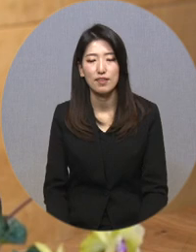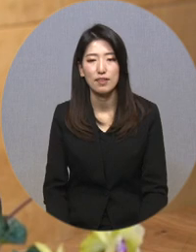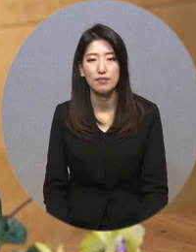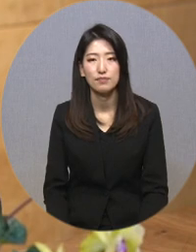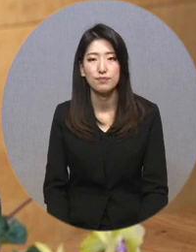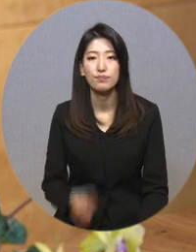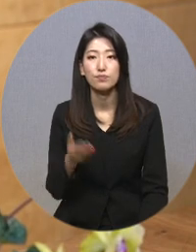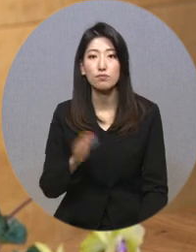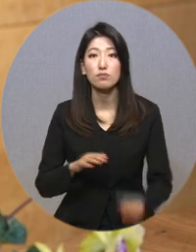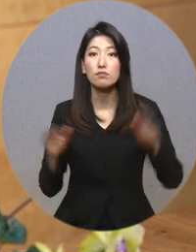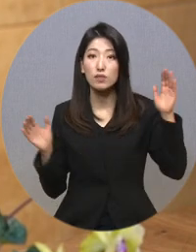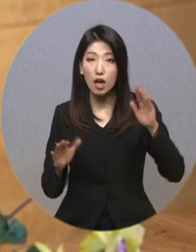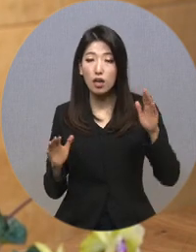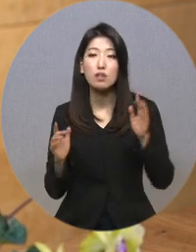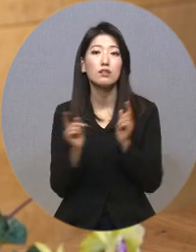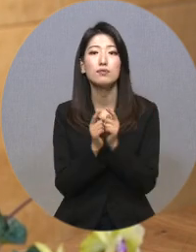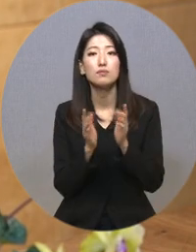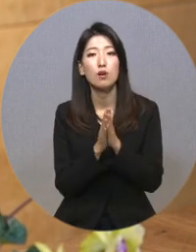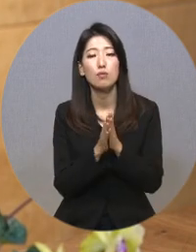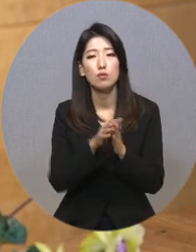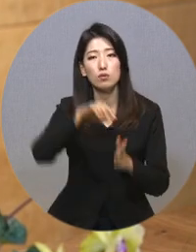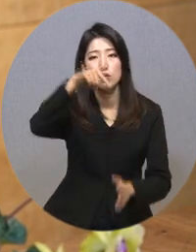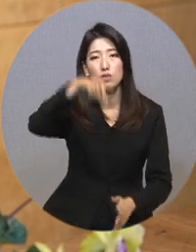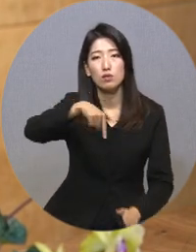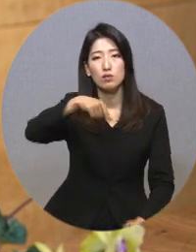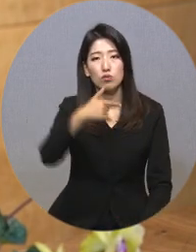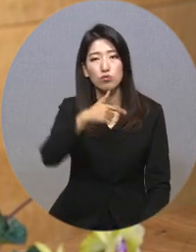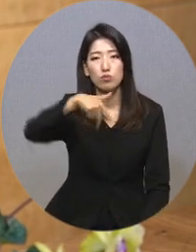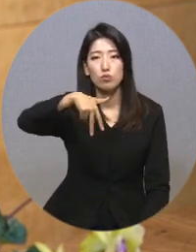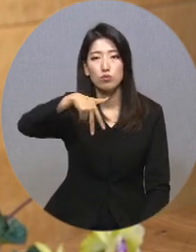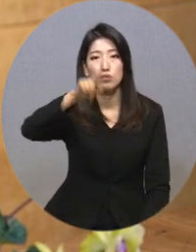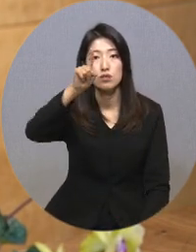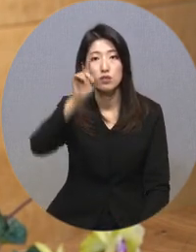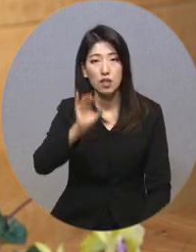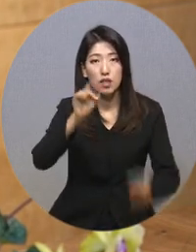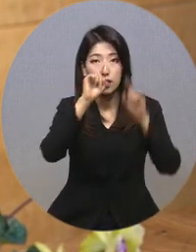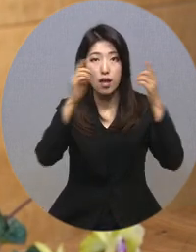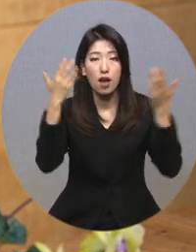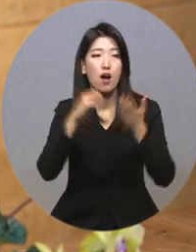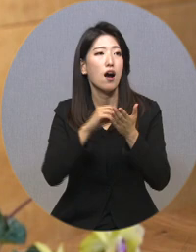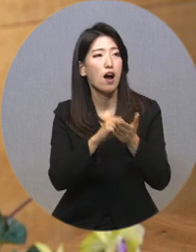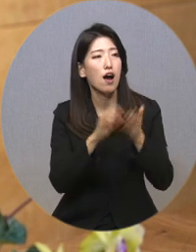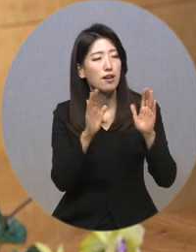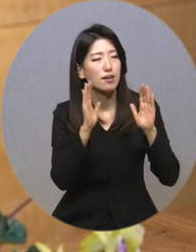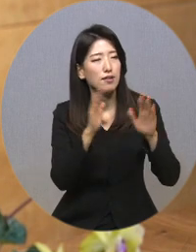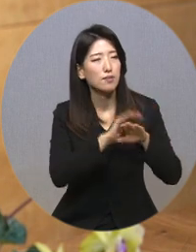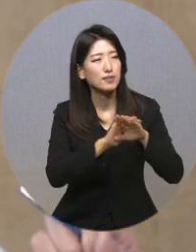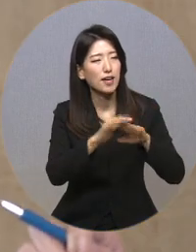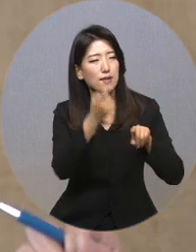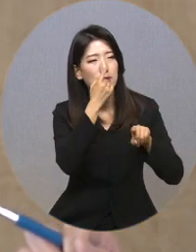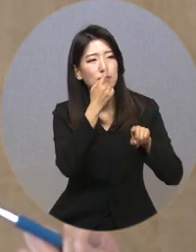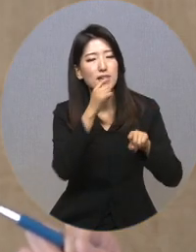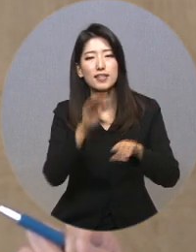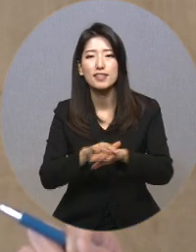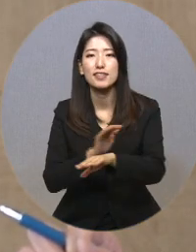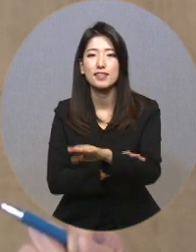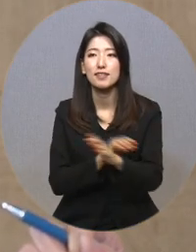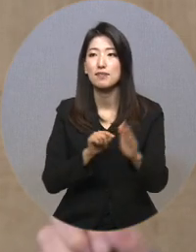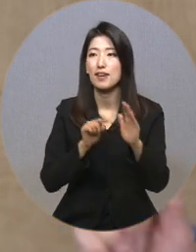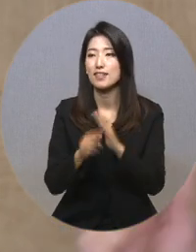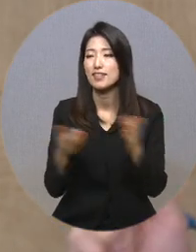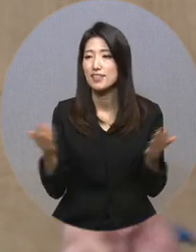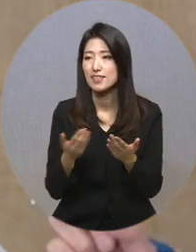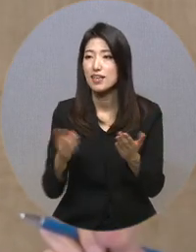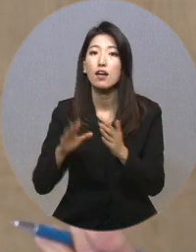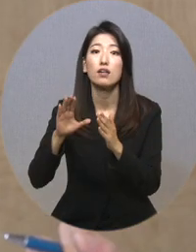학교에 와서 예. 이렇게 좋은 교육을 받고 예. 또 이렇게 좋은 인재가 돼서 예. 사회에 나와서 기여를 하려고 그러면 예. 가장 중요한 게